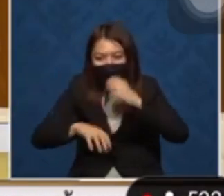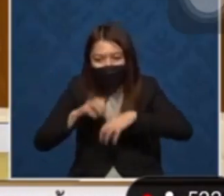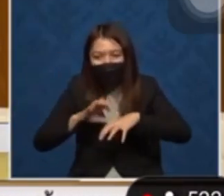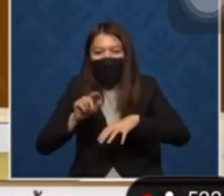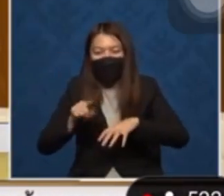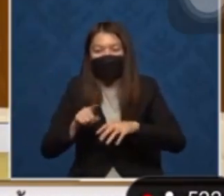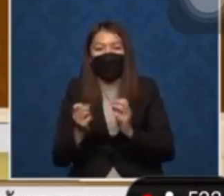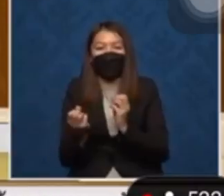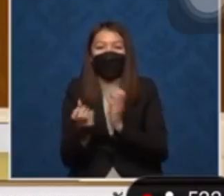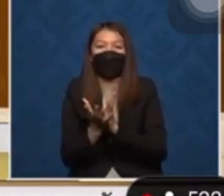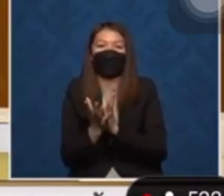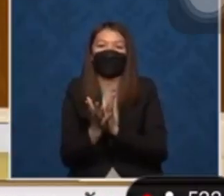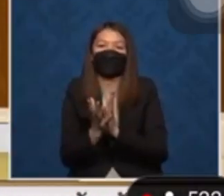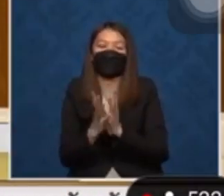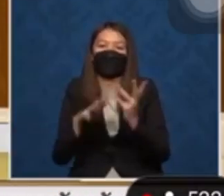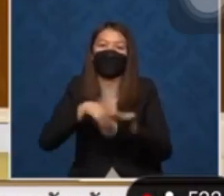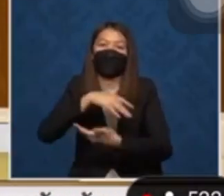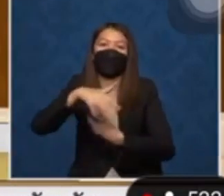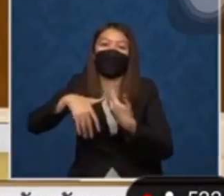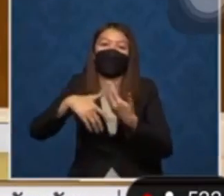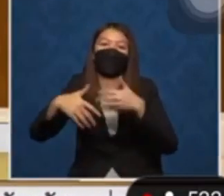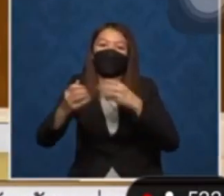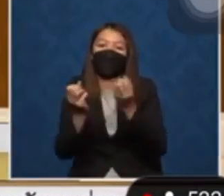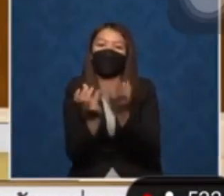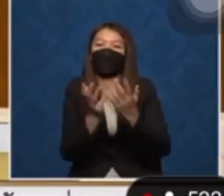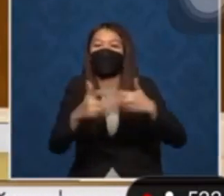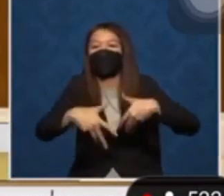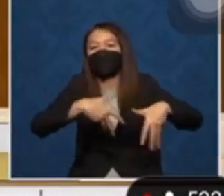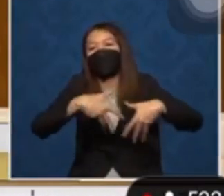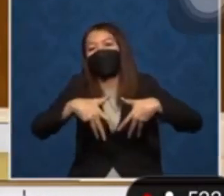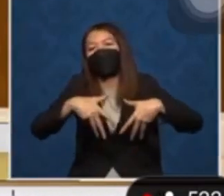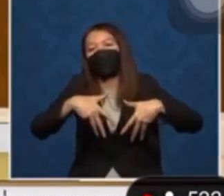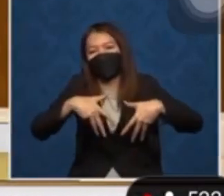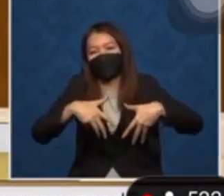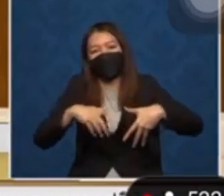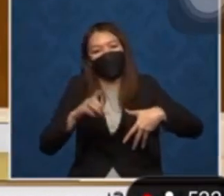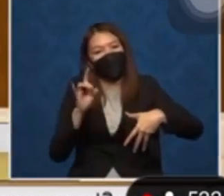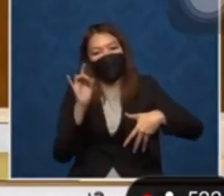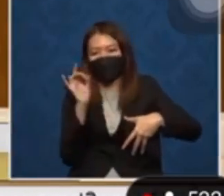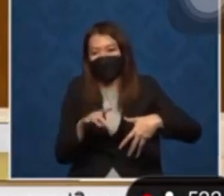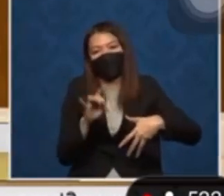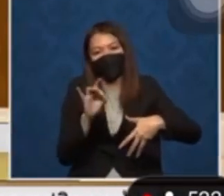กระทบต่อสิทธิชุมชนและมาตรการคุ้มครองประชาชนและสิ่งแวดล้อมอย่างร้ายแรง